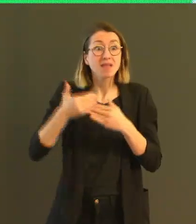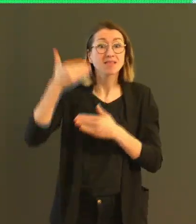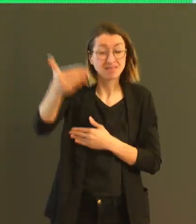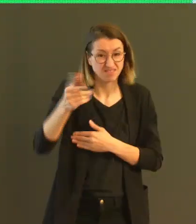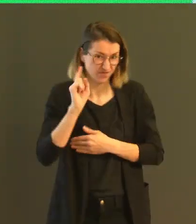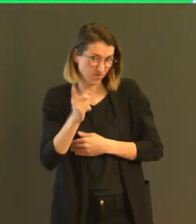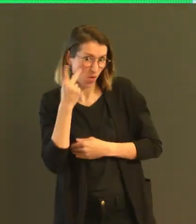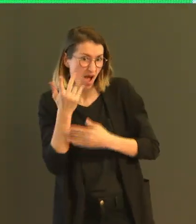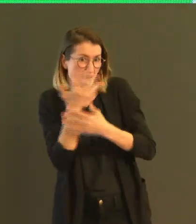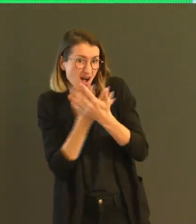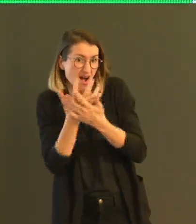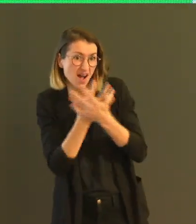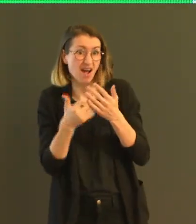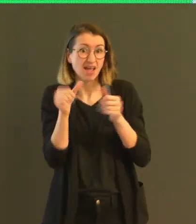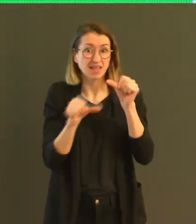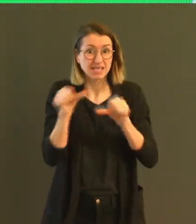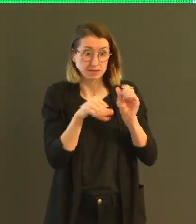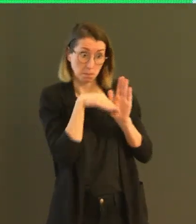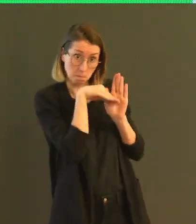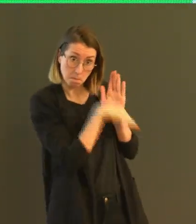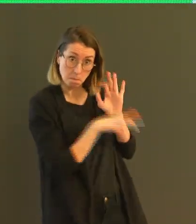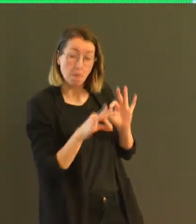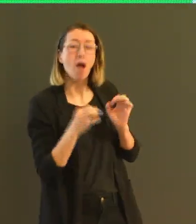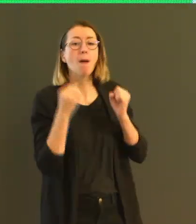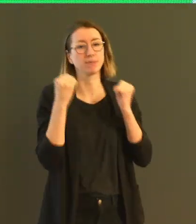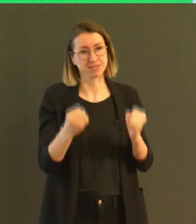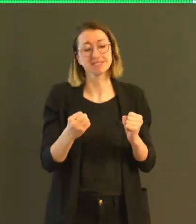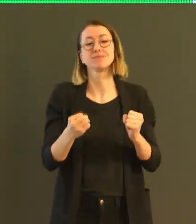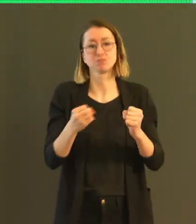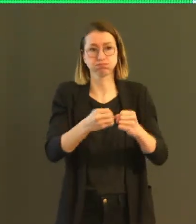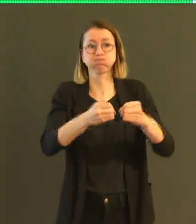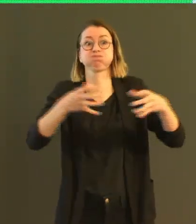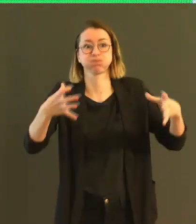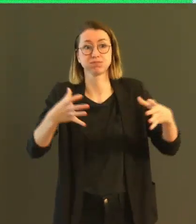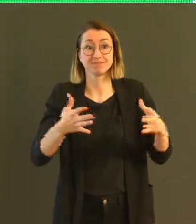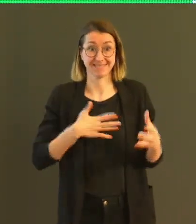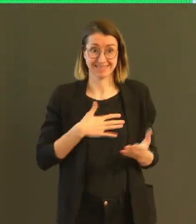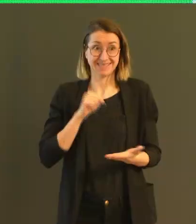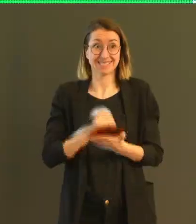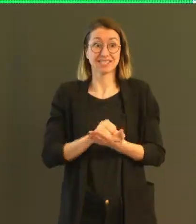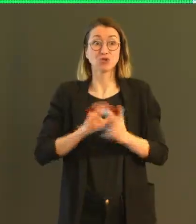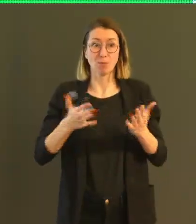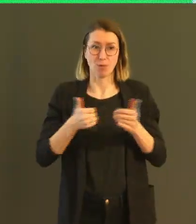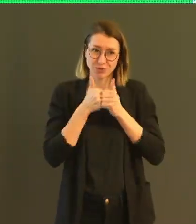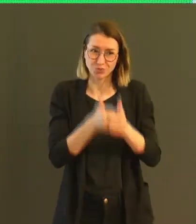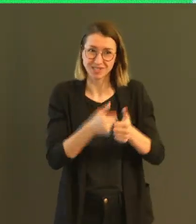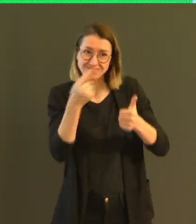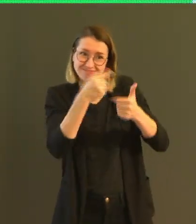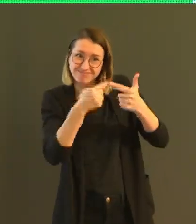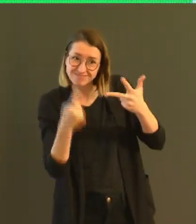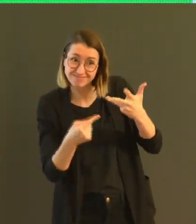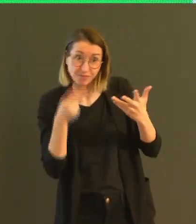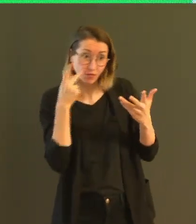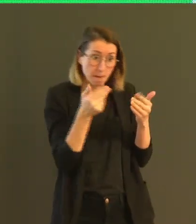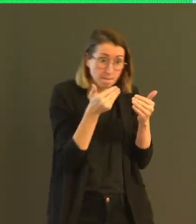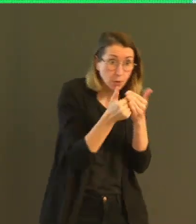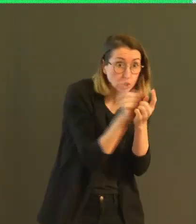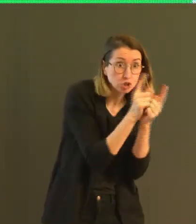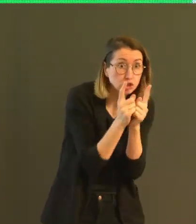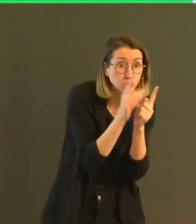épidémiologique c'est donc tout ceci qui régit l'éventail du nombre de personnes que l'on peut rencontrer dans des